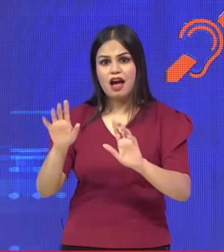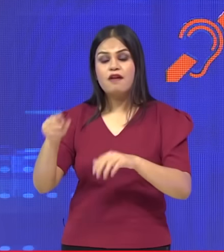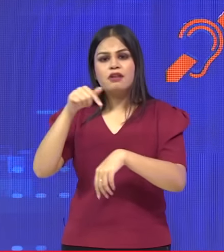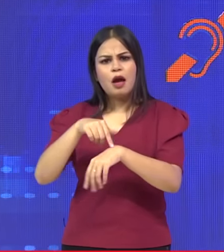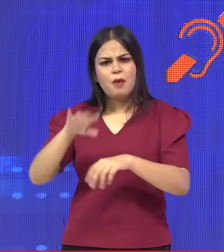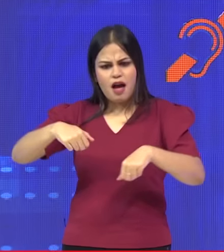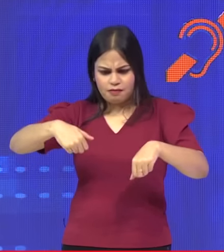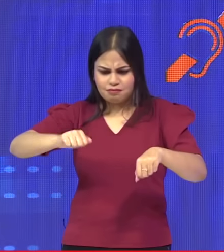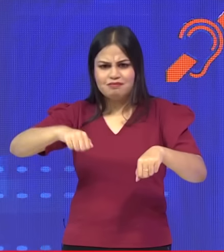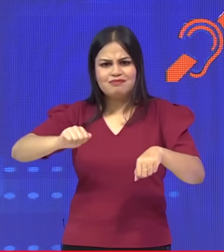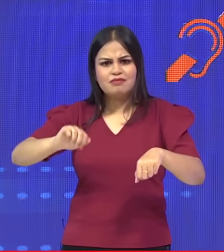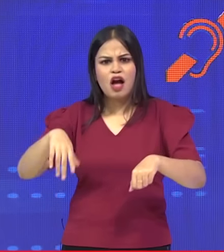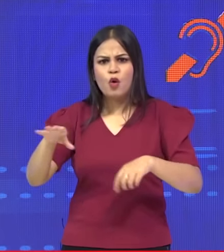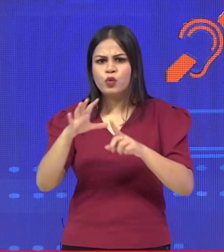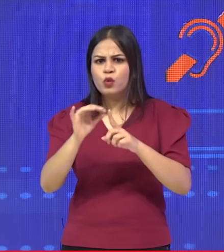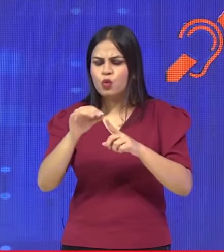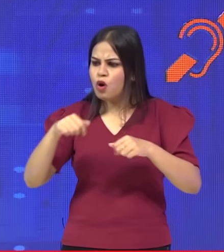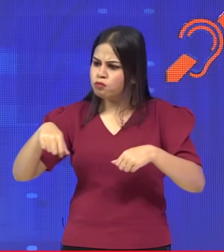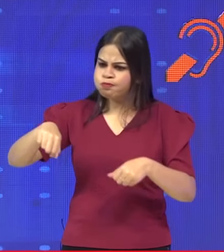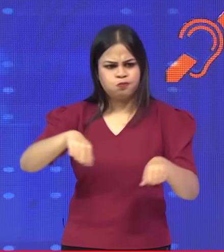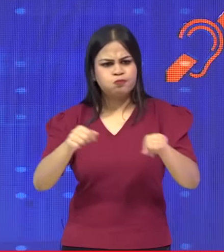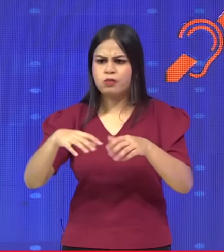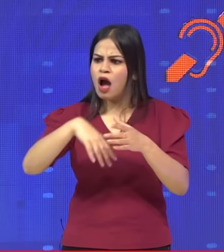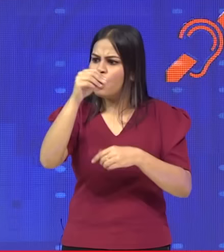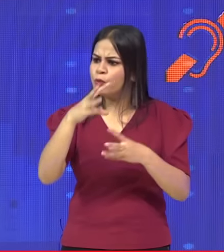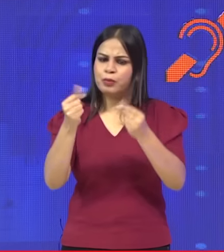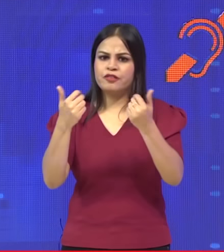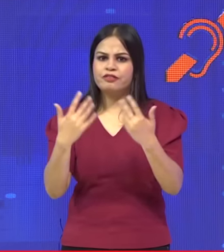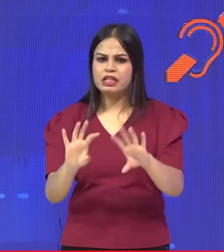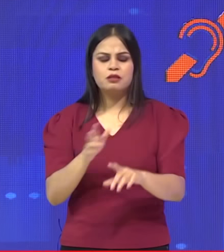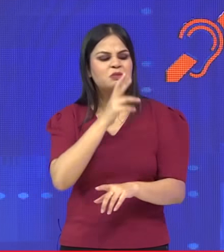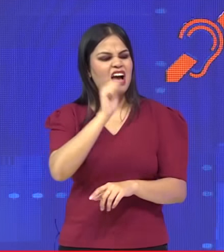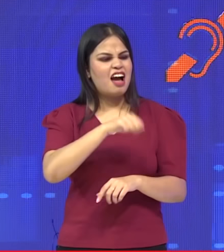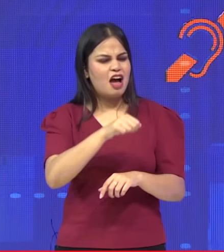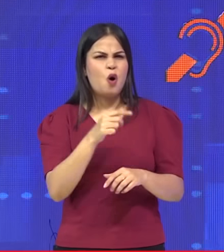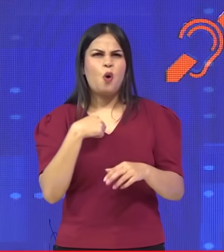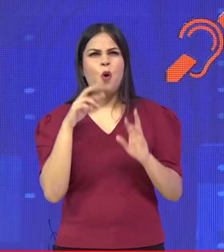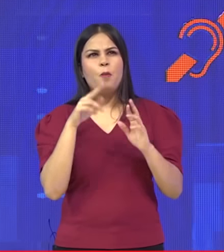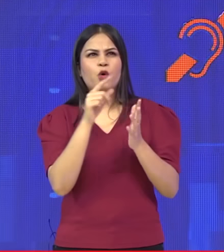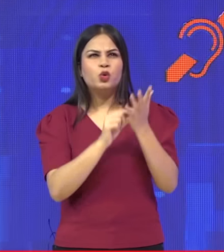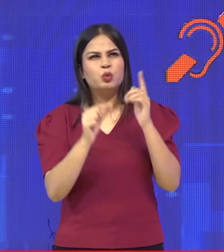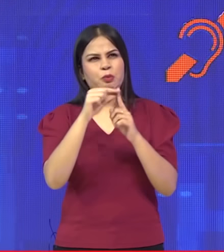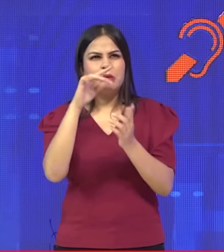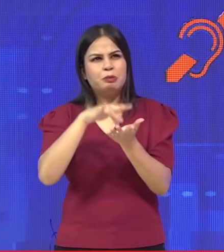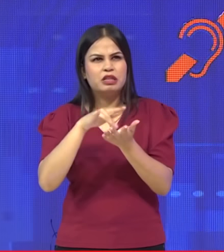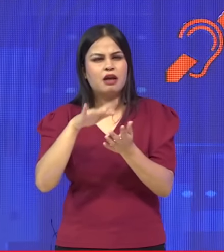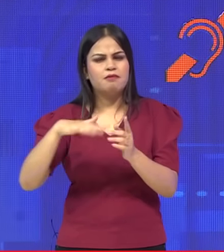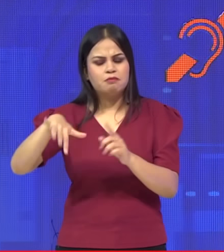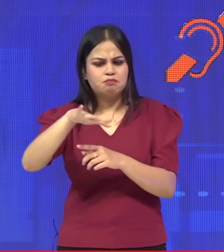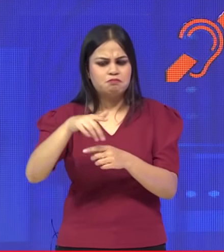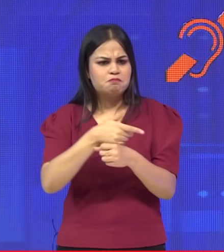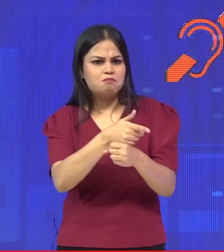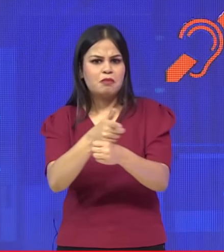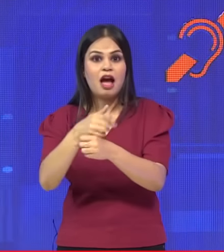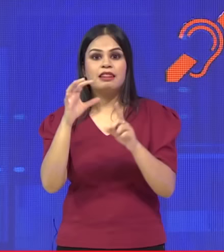आप गायब हुए गांव में चले गए और सिर्फ शॉर्ट में टाइम ग रहा था और हम लोग आई थिंक अप में शूटिंग कर रहे थे मोरना में कर रहे थे जो की दिल्ली